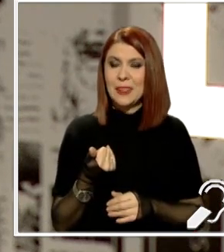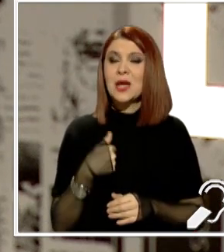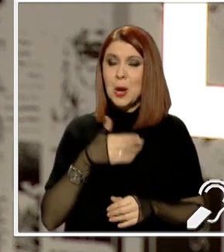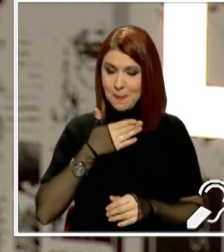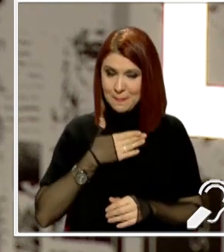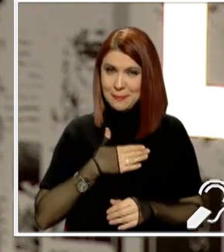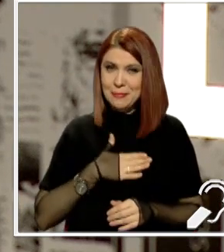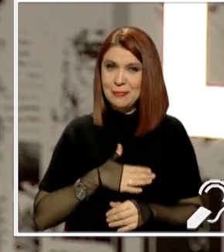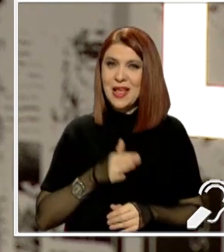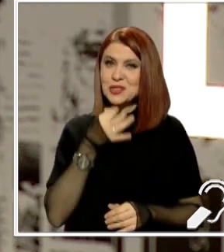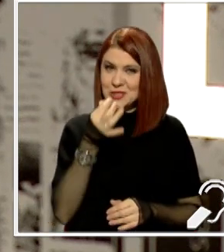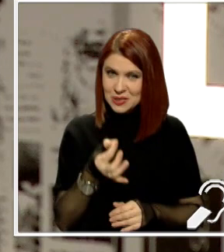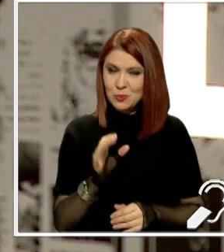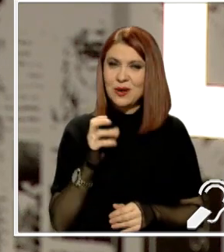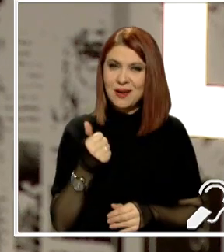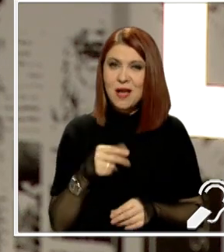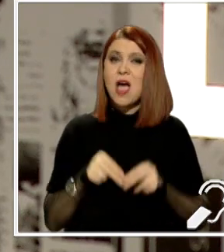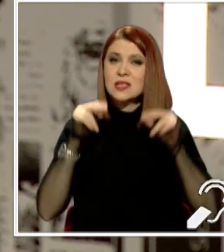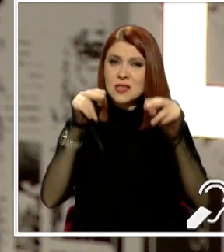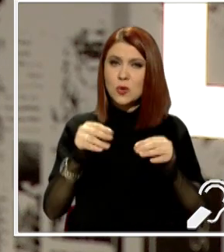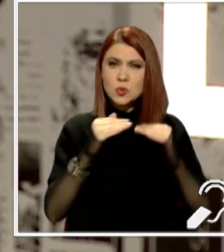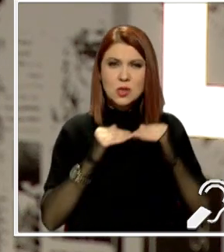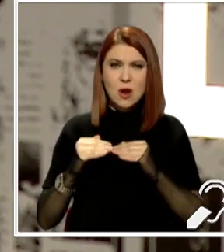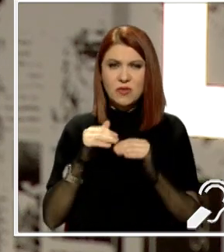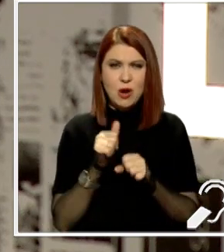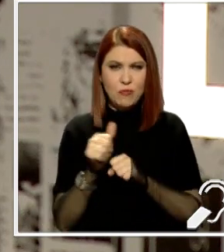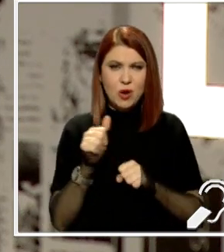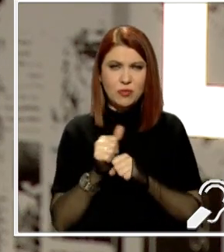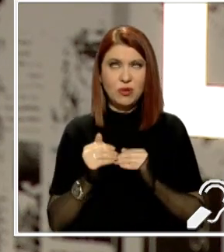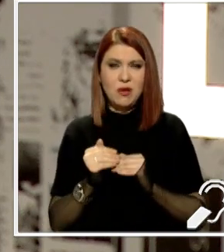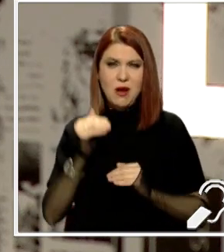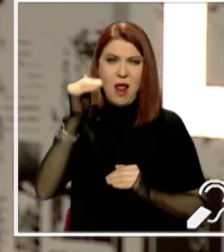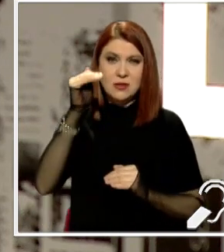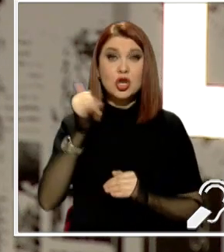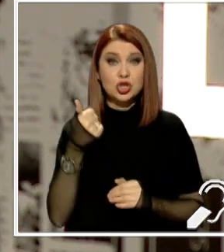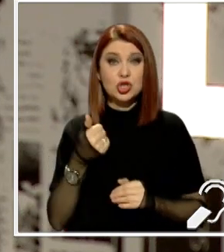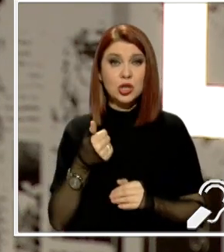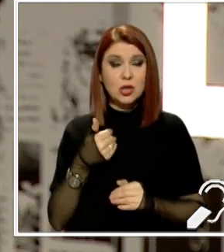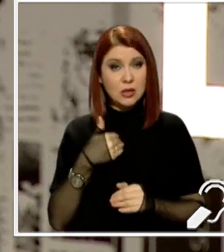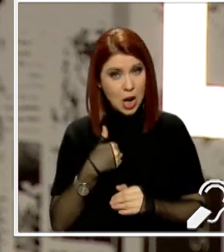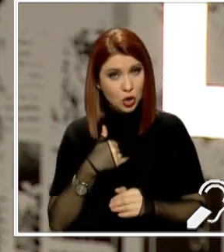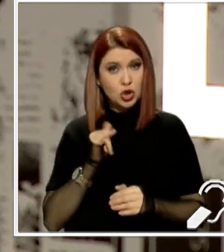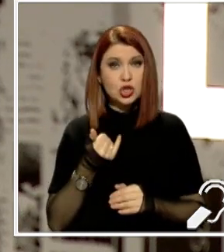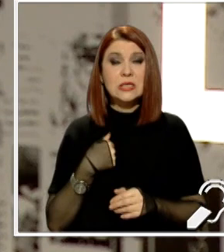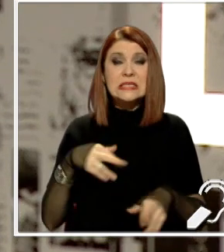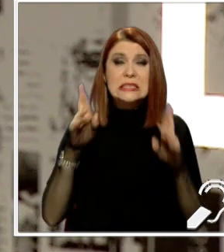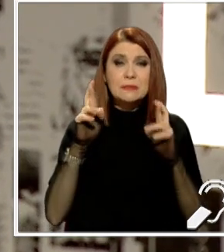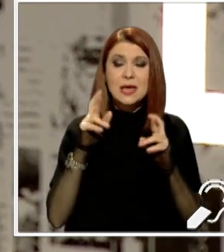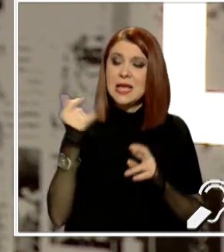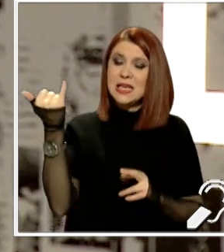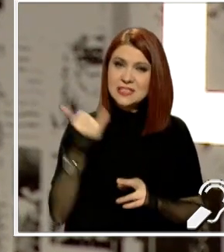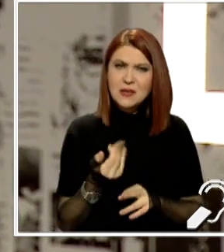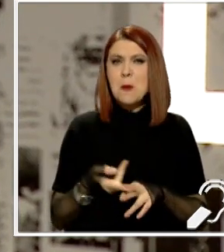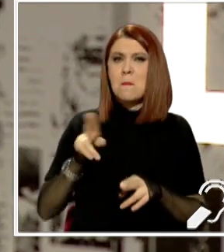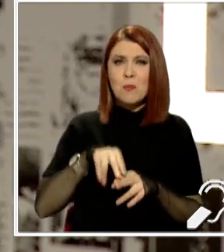îmi place să spun că s-a ajuns la un nivel foarte, foarte înalt și din partea noastră și pe care sper să vină cât